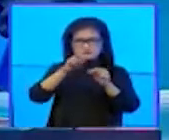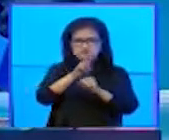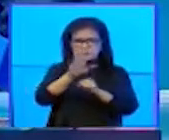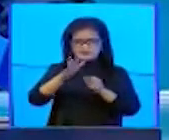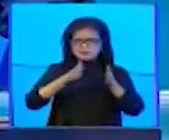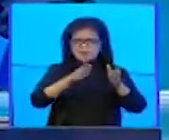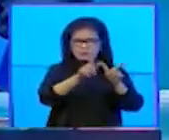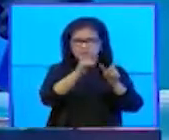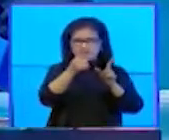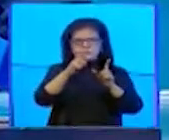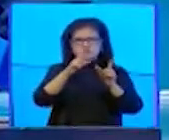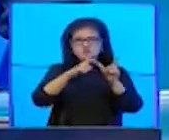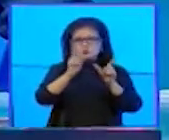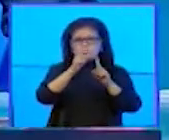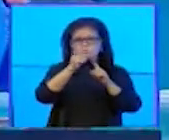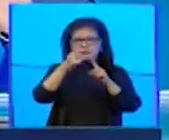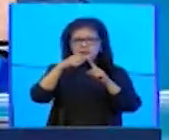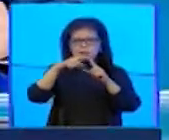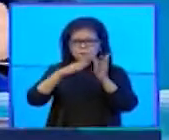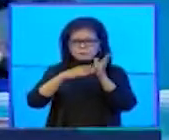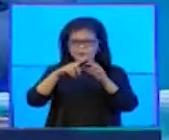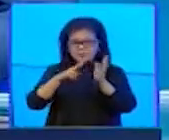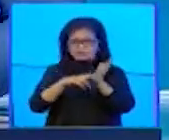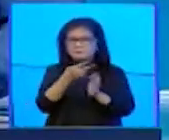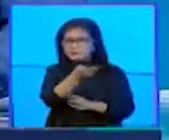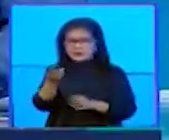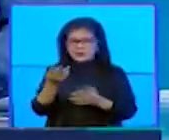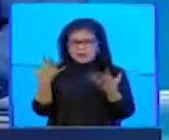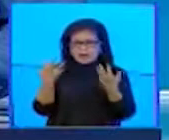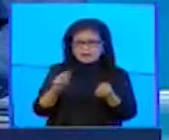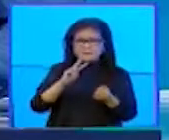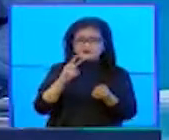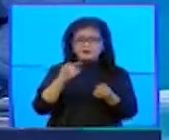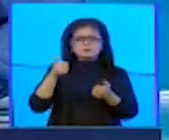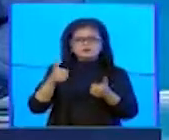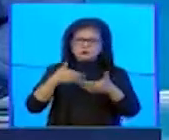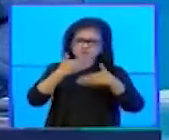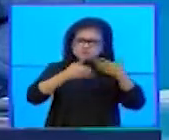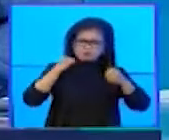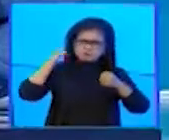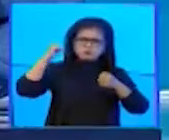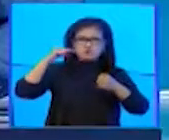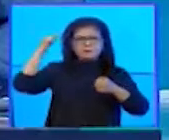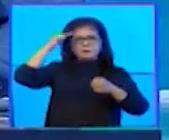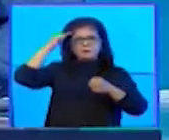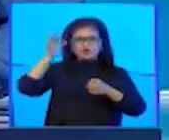kota Surabaya Tri Risma hari ini berharap yang menggantinya mampu meneruskan perjuangan dirinya memimpin Surabaya.